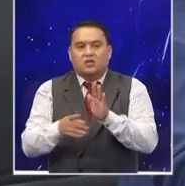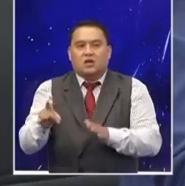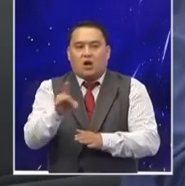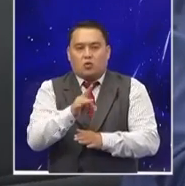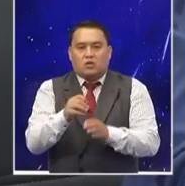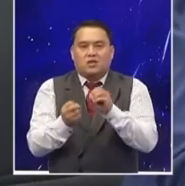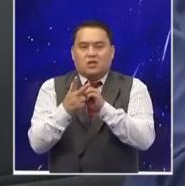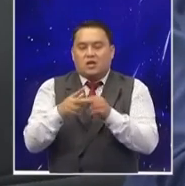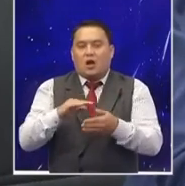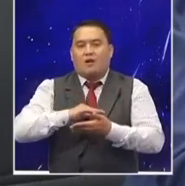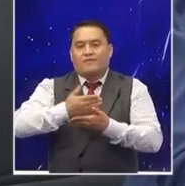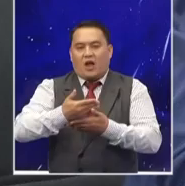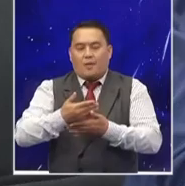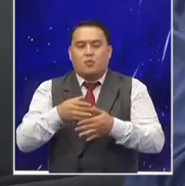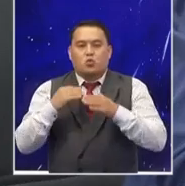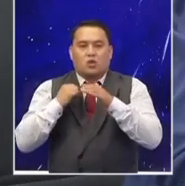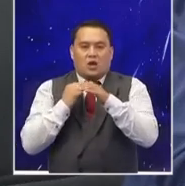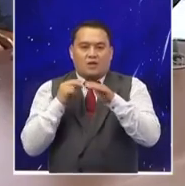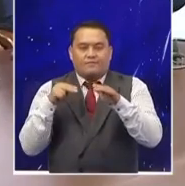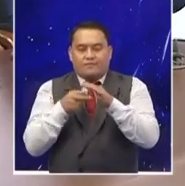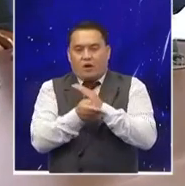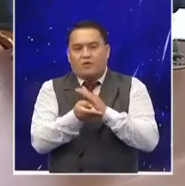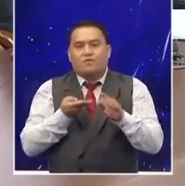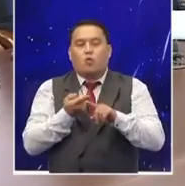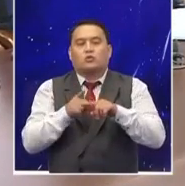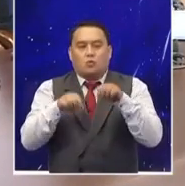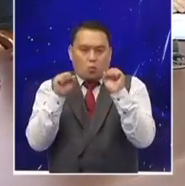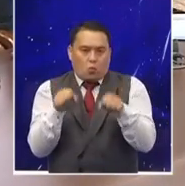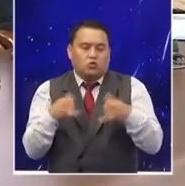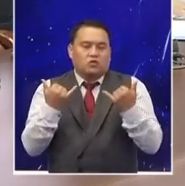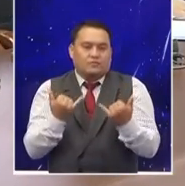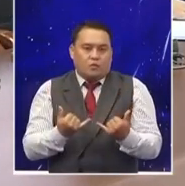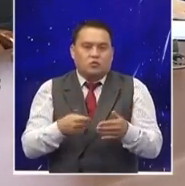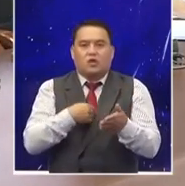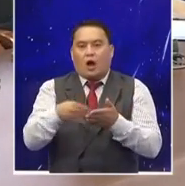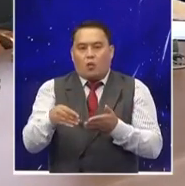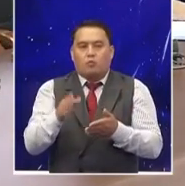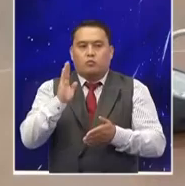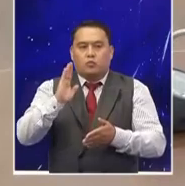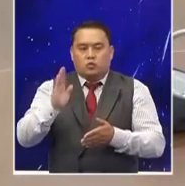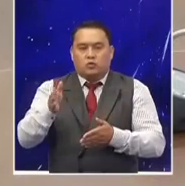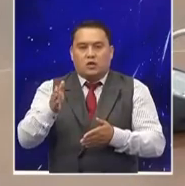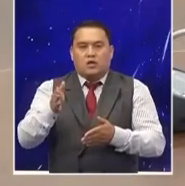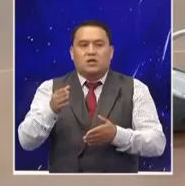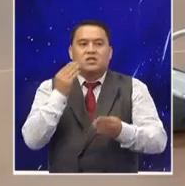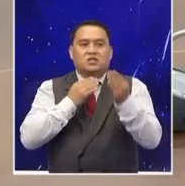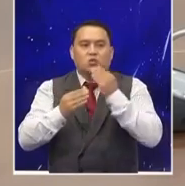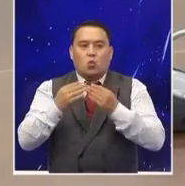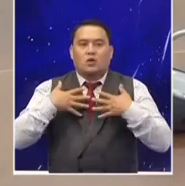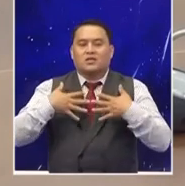13 компьютерных томографов используется в диагностике на сегодня еще три будет закуплено ближайшие дни для искусственной вентиляции